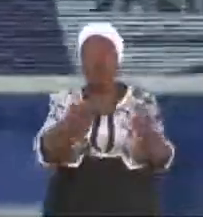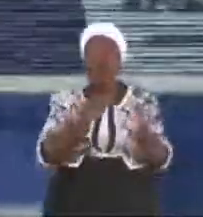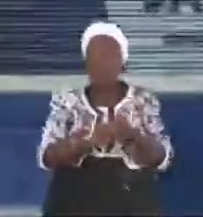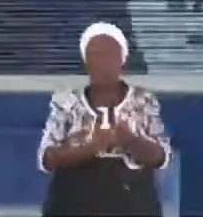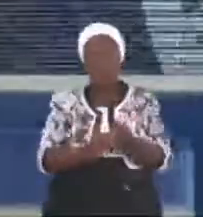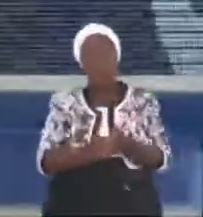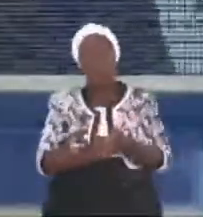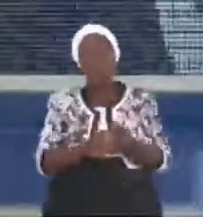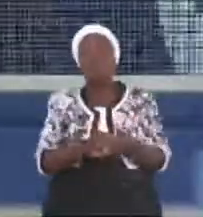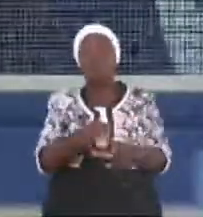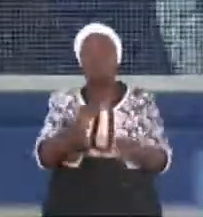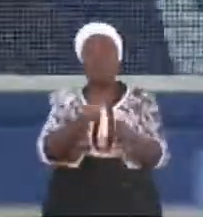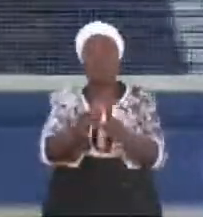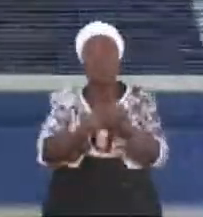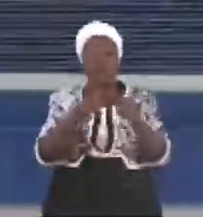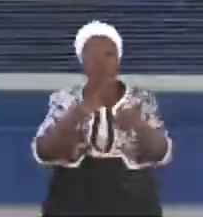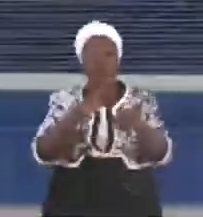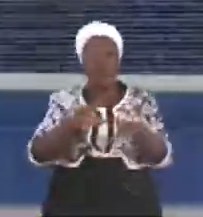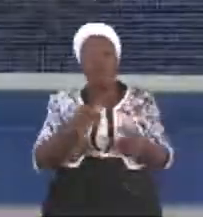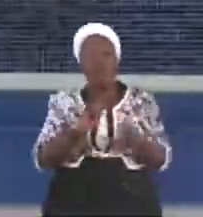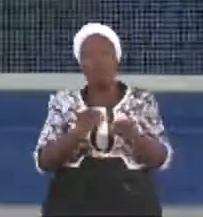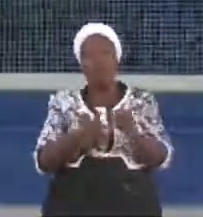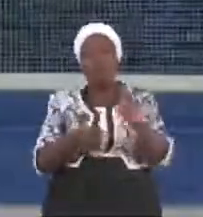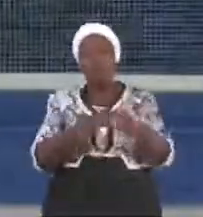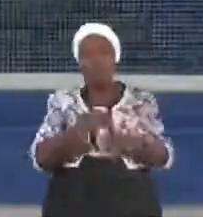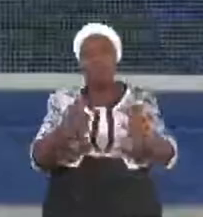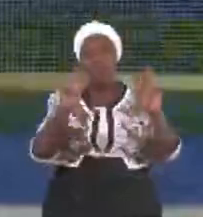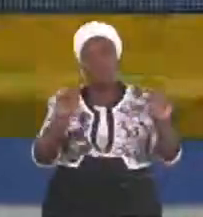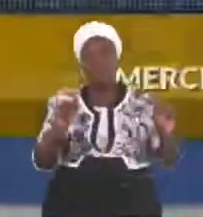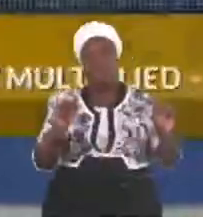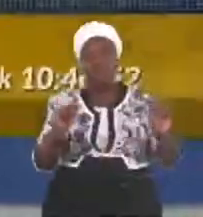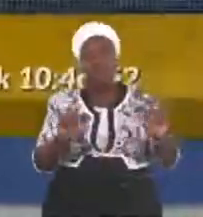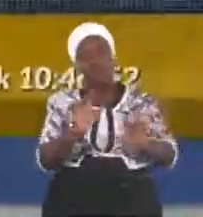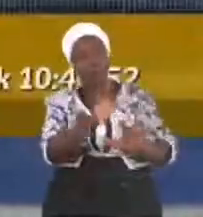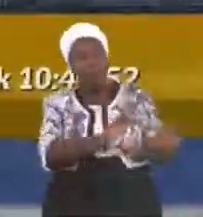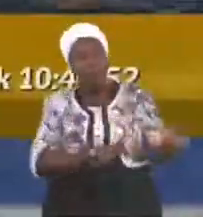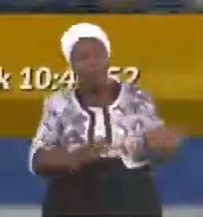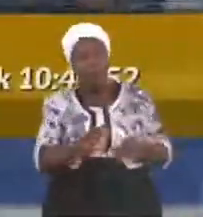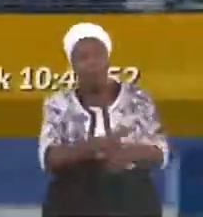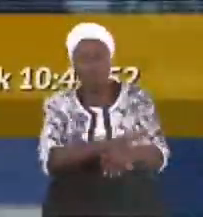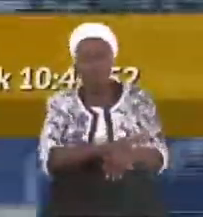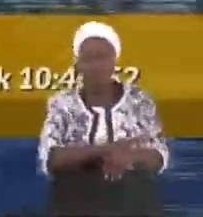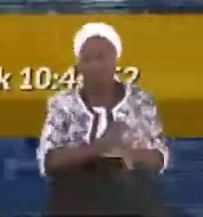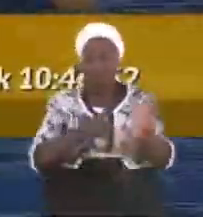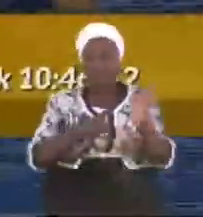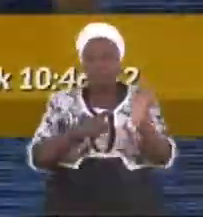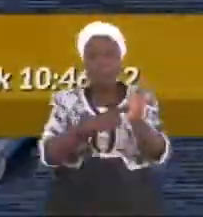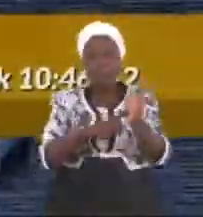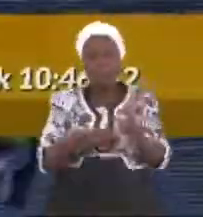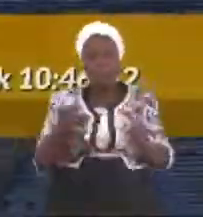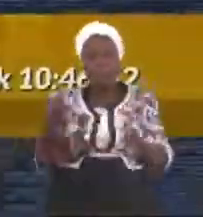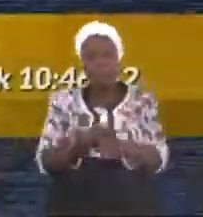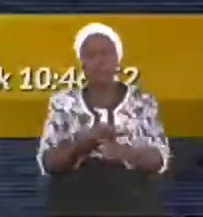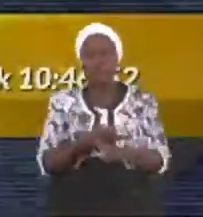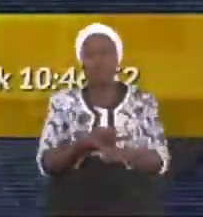vie. Donc le mot miracle en acronyme, en vertical. 1. Les manifestations de miséricorde multipliées.